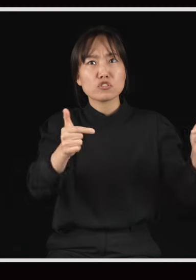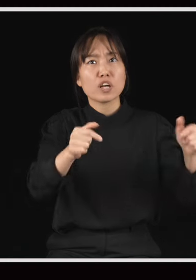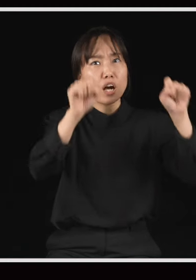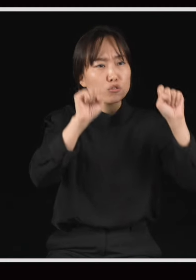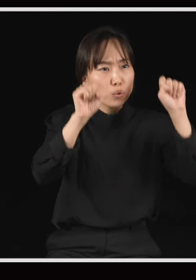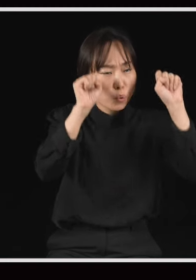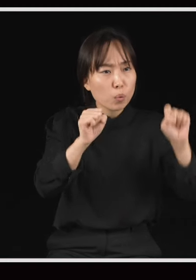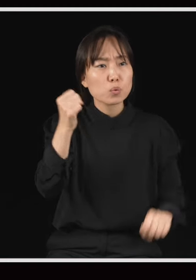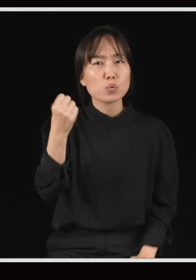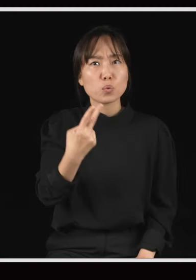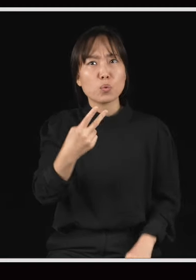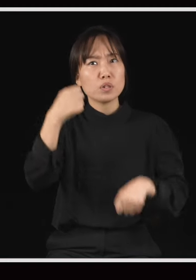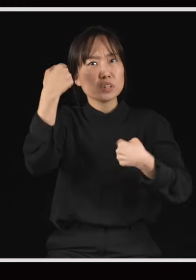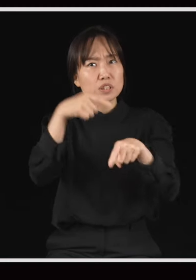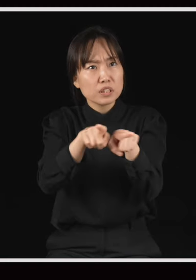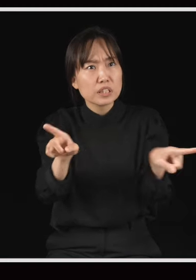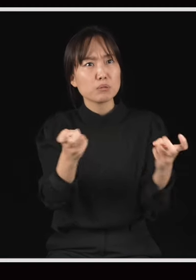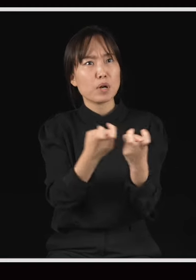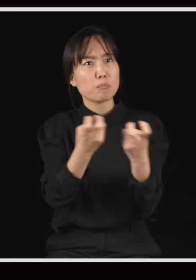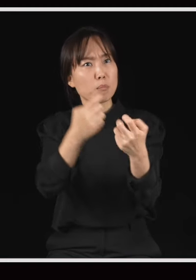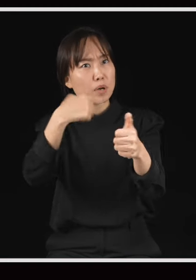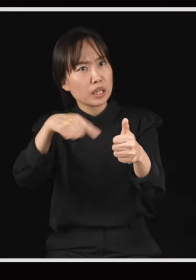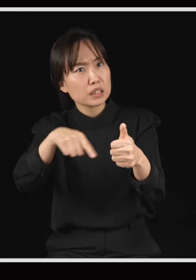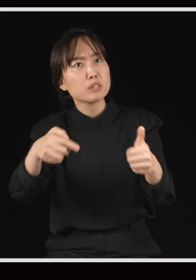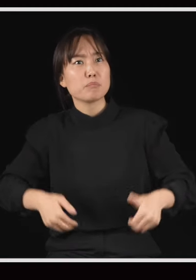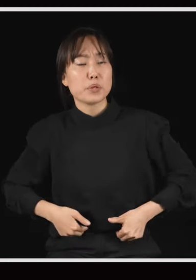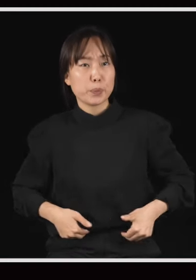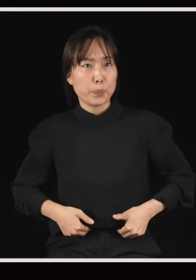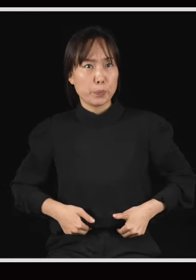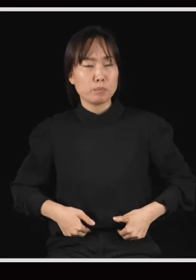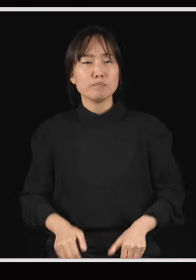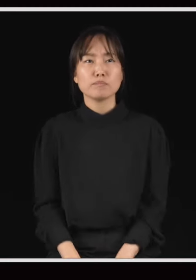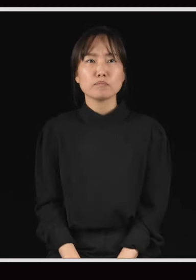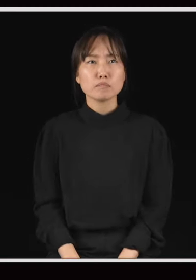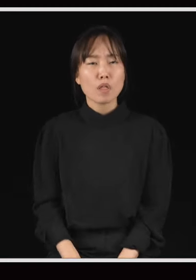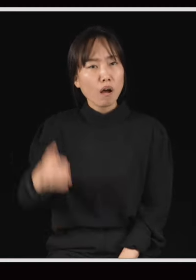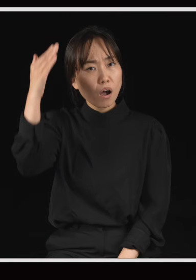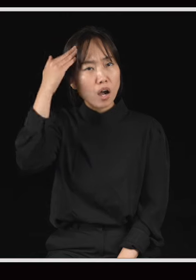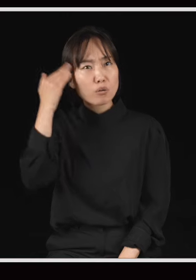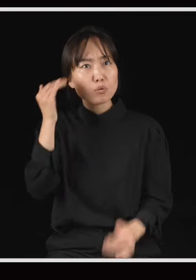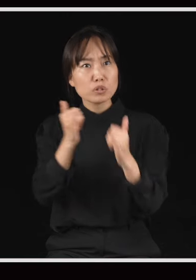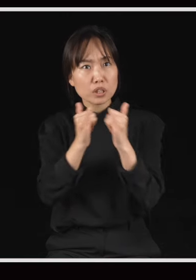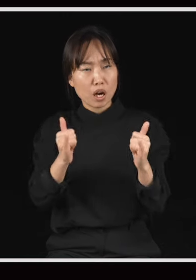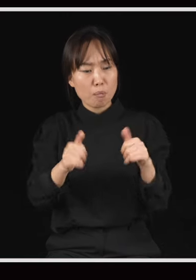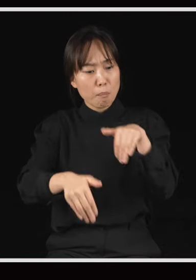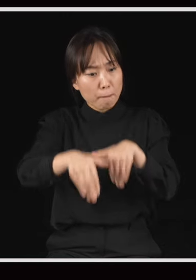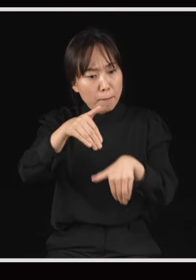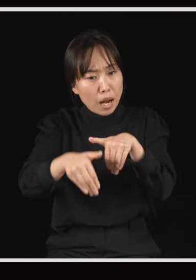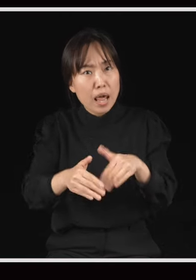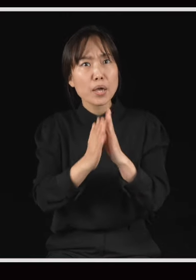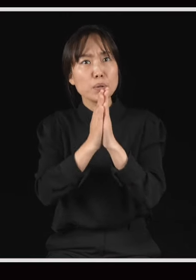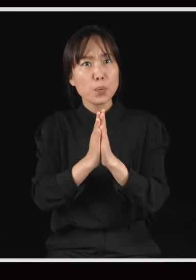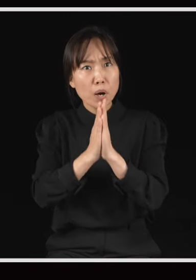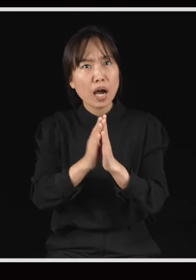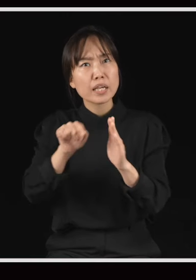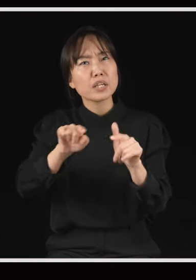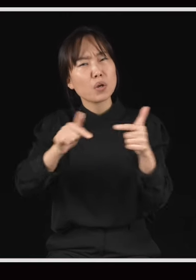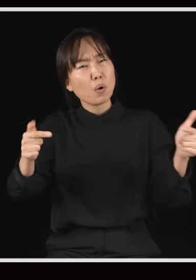아프게 걸을 수 있는 방법을 가르쳐 줬어야 돼요. 그리고 우리나라 분들이 잘 안 하는 건데, 균형 협응 운동, 타이치나 발레나 요가